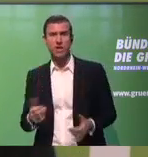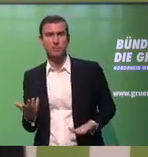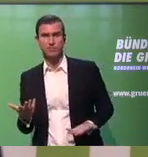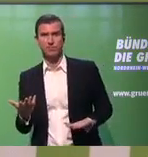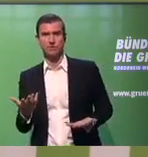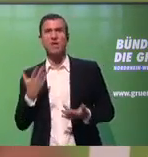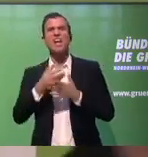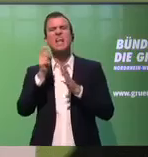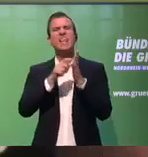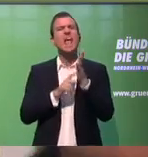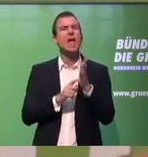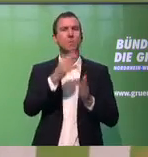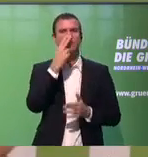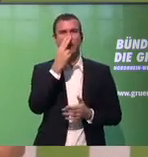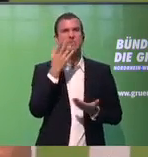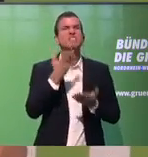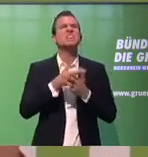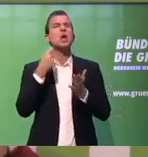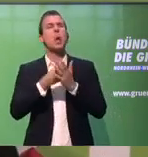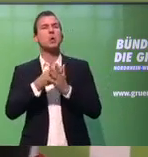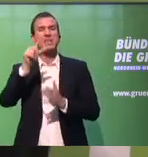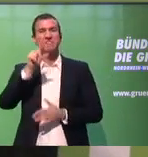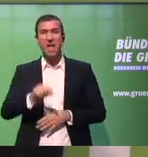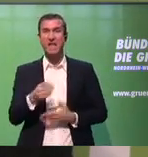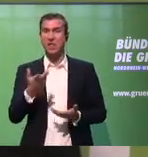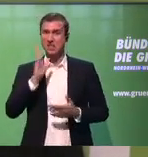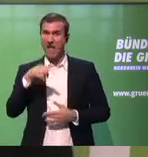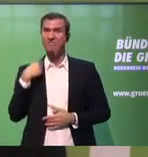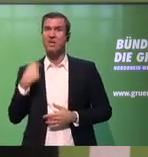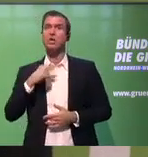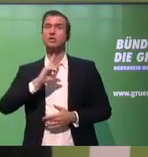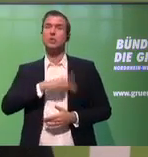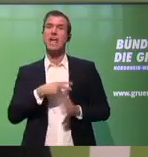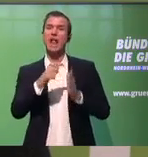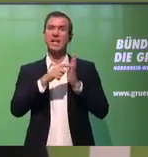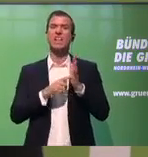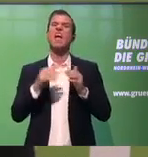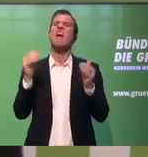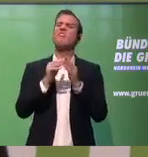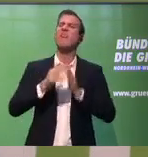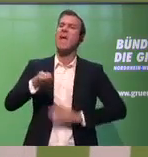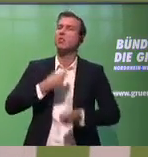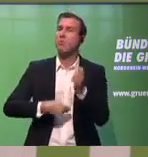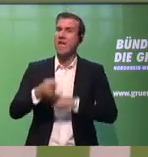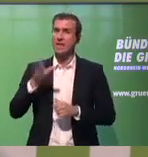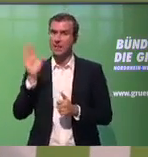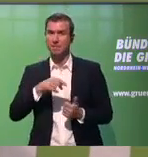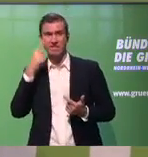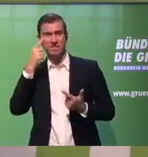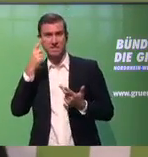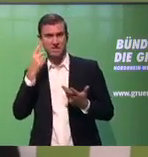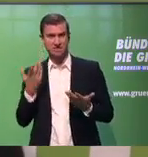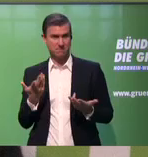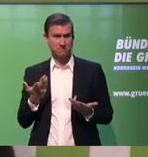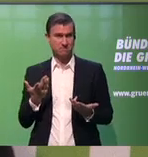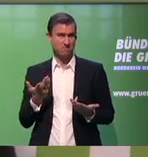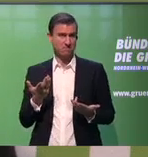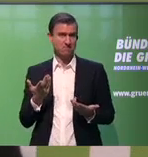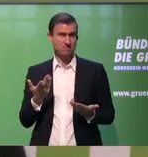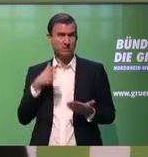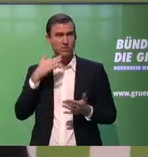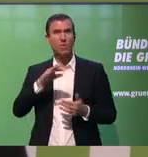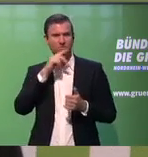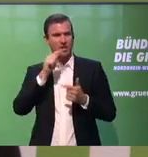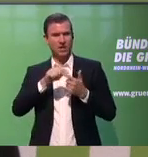die, es muss alles nur ganz wenig kosten, oder dürfen wir auch soziale Kriterien, Fair Trade zum Beispiel mit berücksichtigen? All das steht da